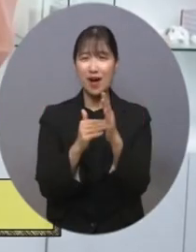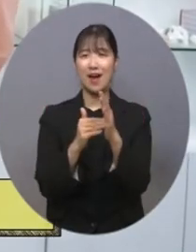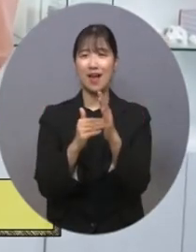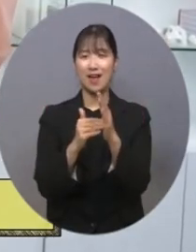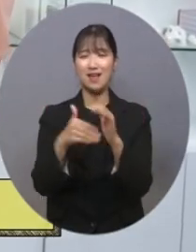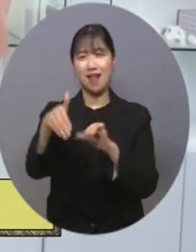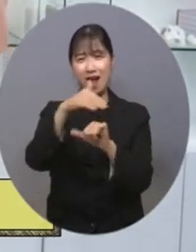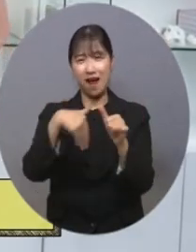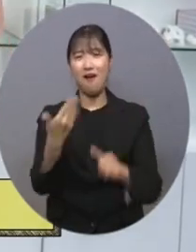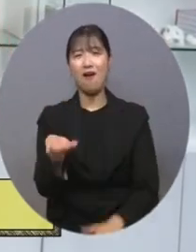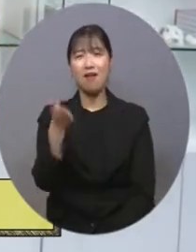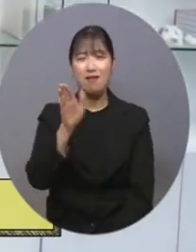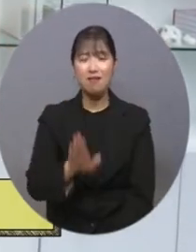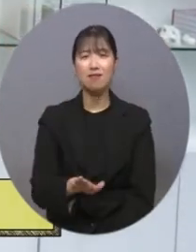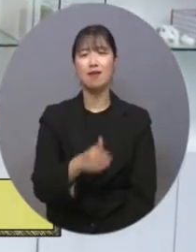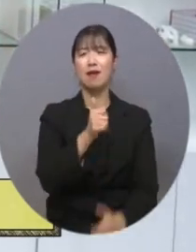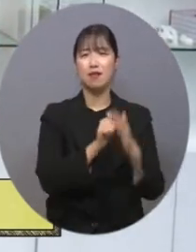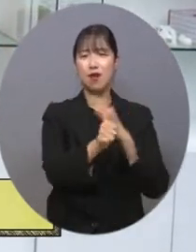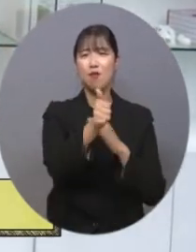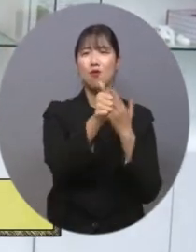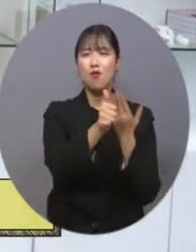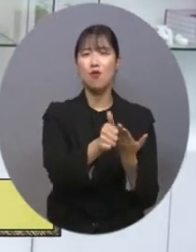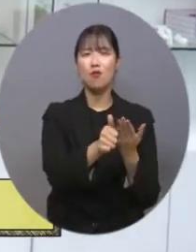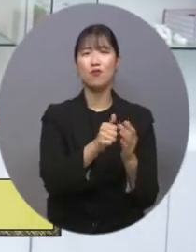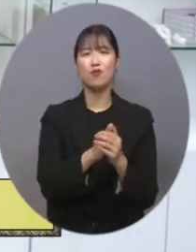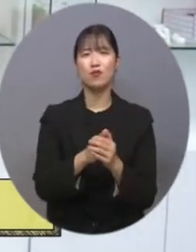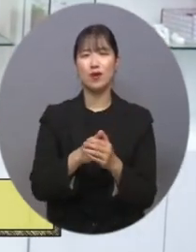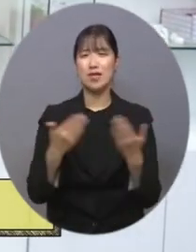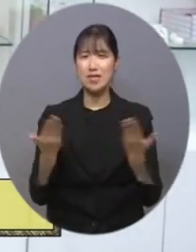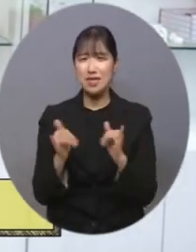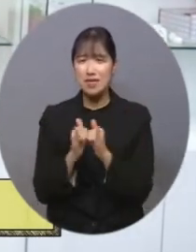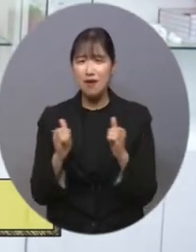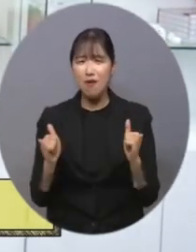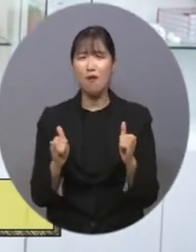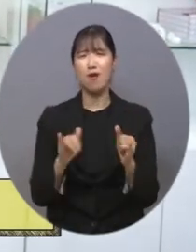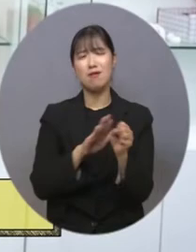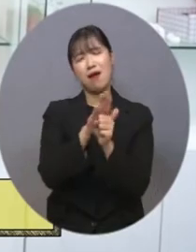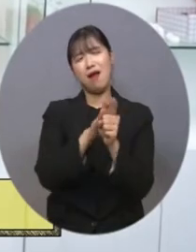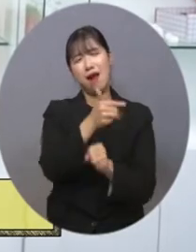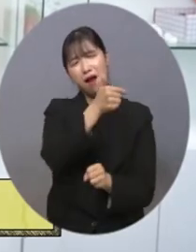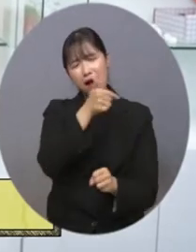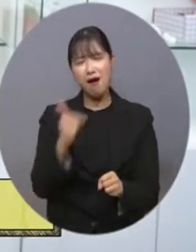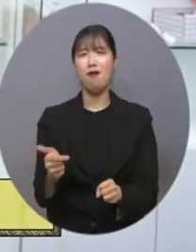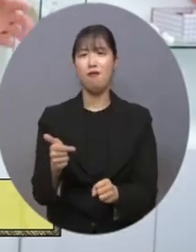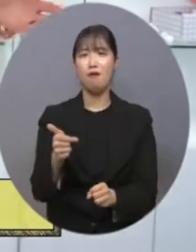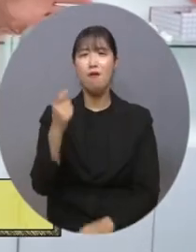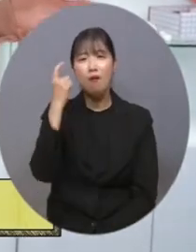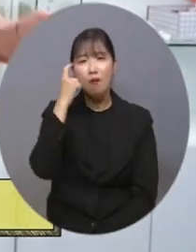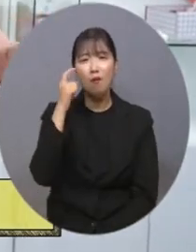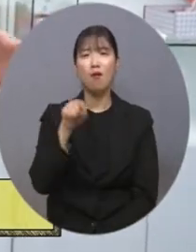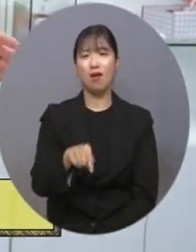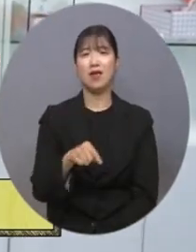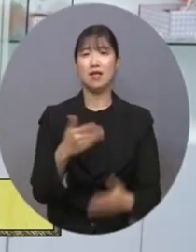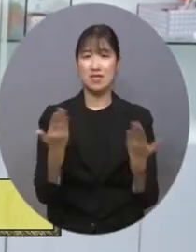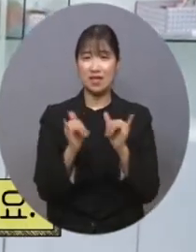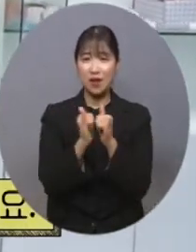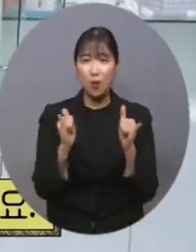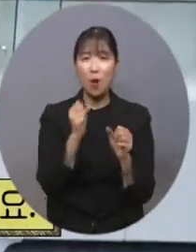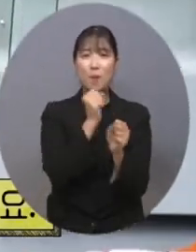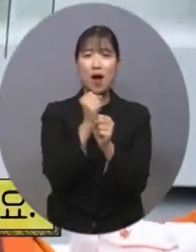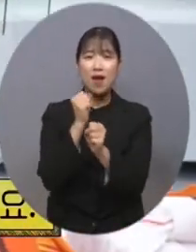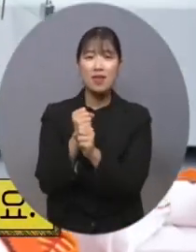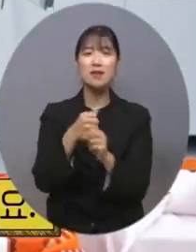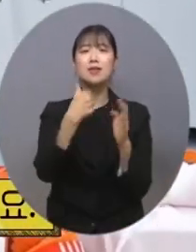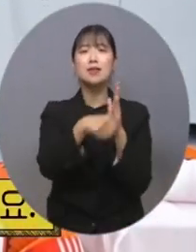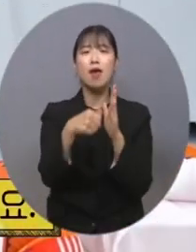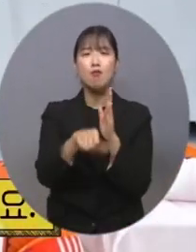끝나는 상황이었는데 저희 대표님께서 정말 위드림 직원분들을 너무 사랑하시는 게 이렇게 지금 위드림 직원분들이